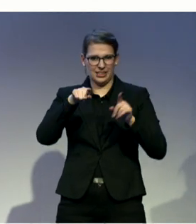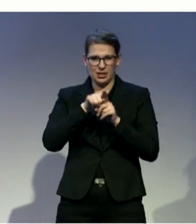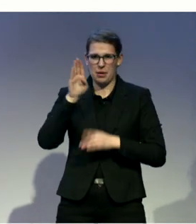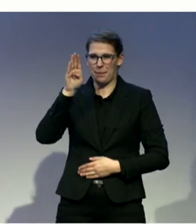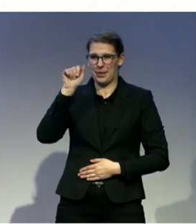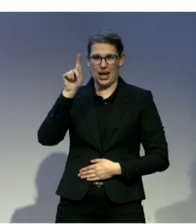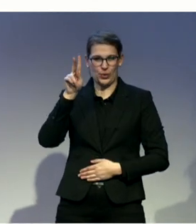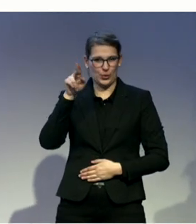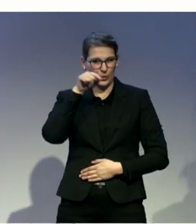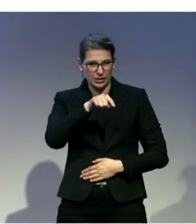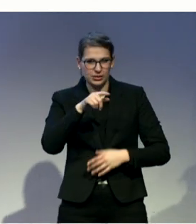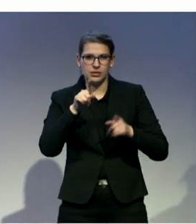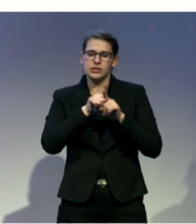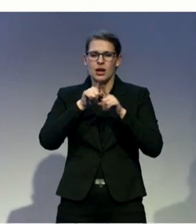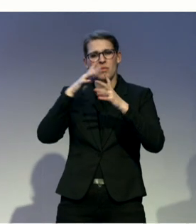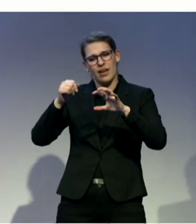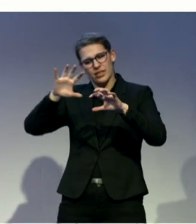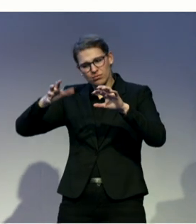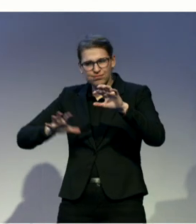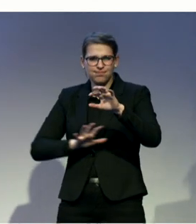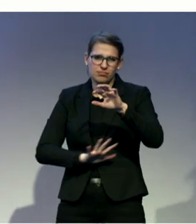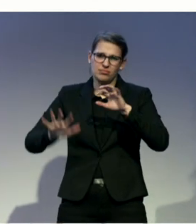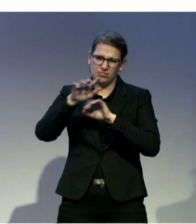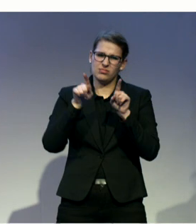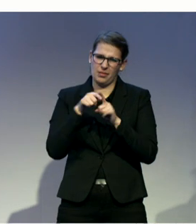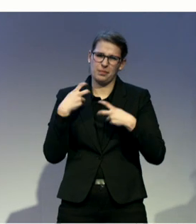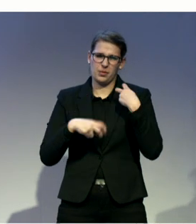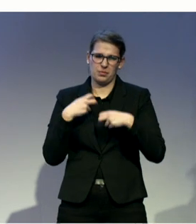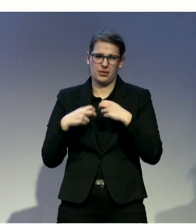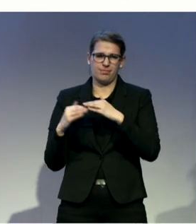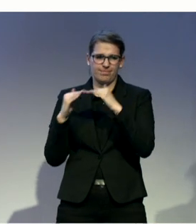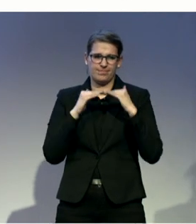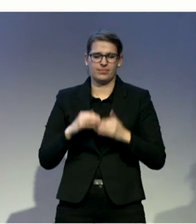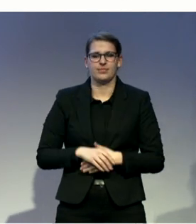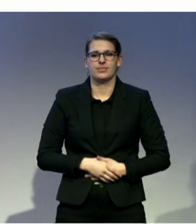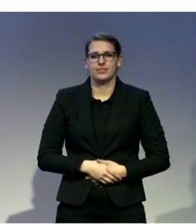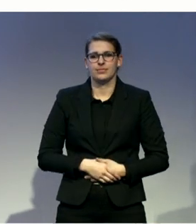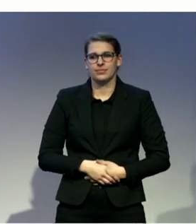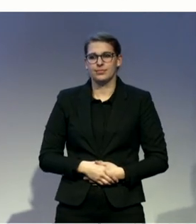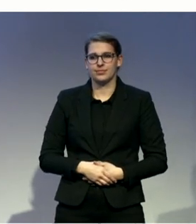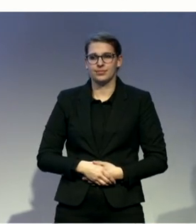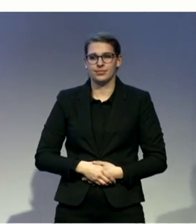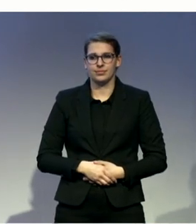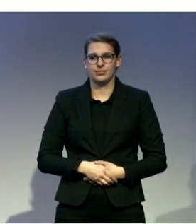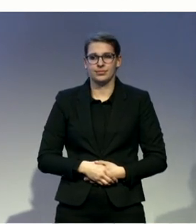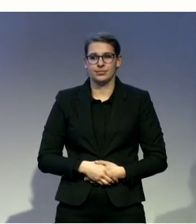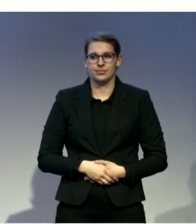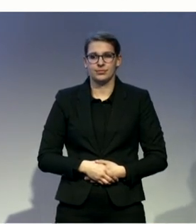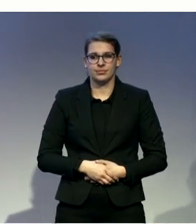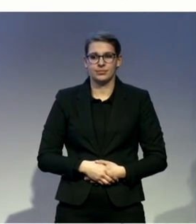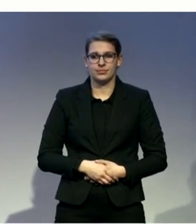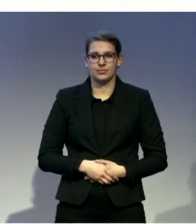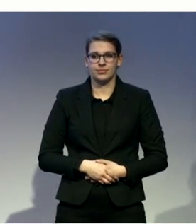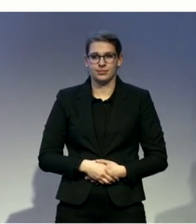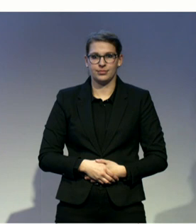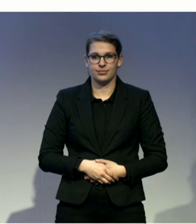Layihənin davamlılığının və dayanıqlığının təşkil olunması üçün qeyri-hökumət təşkilatları xüsusilə əlilliyi